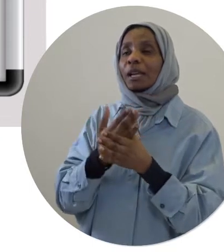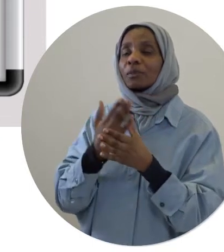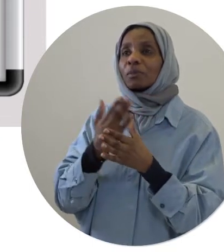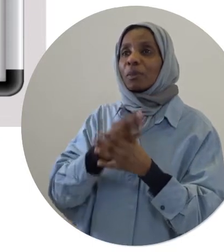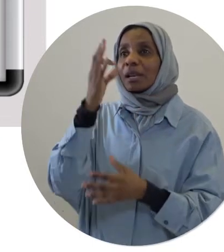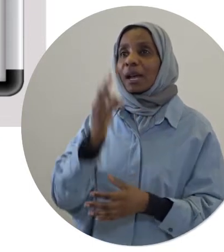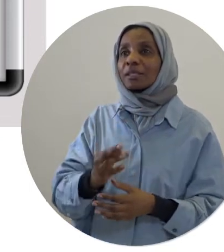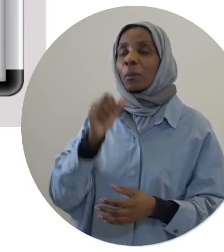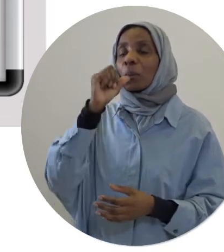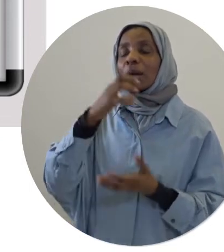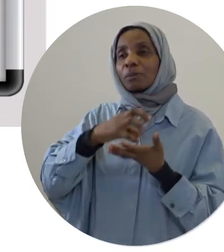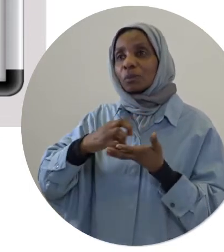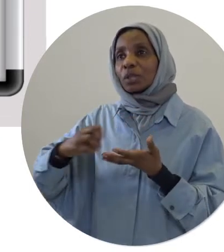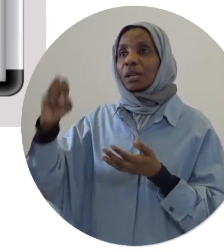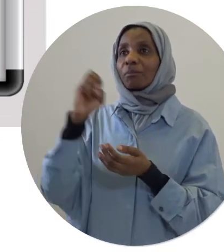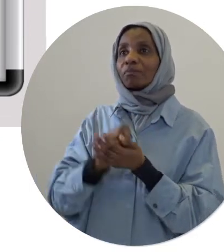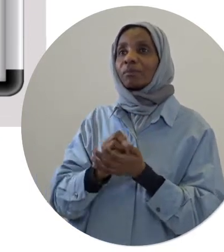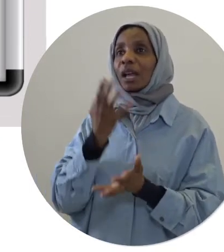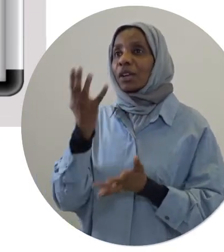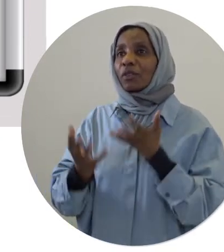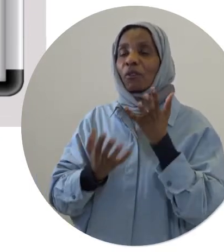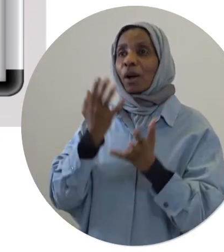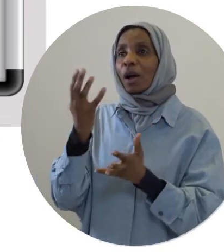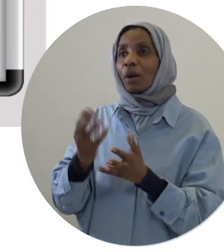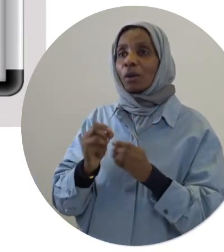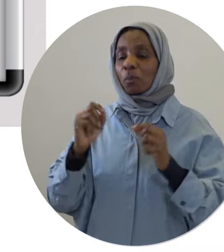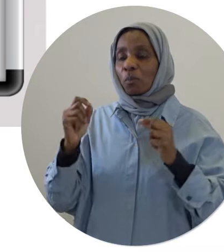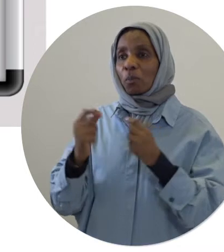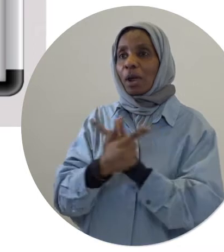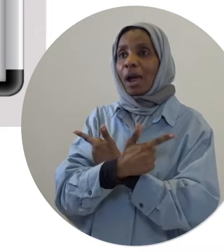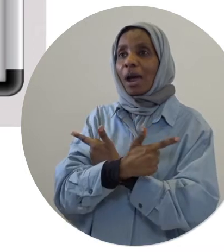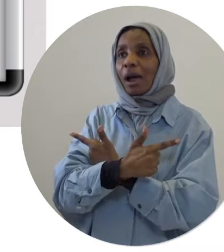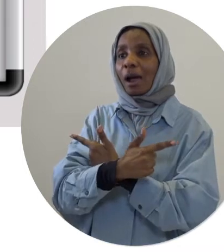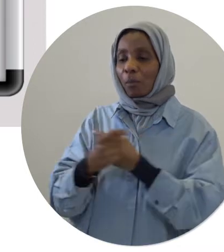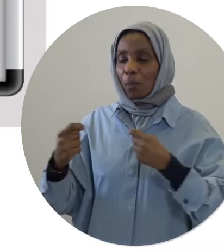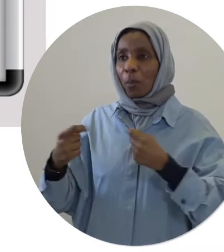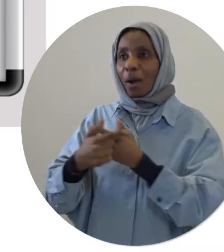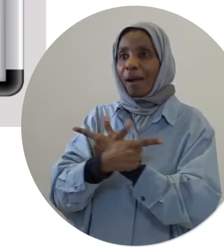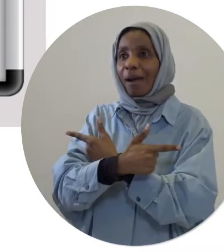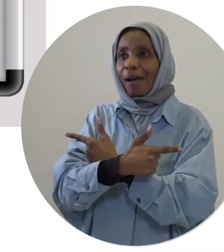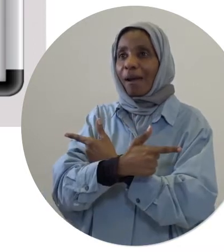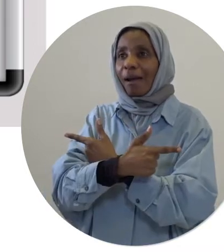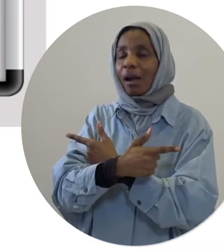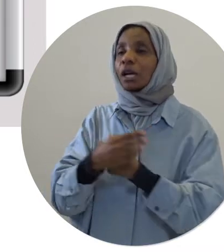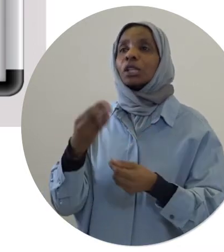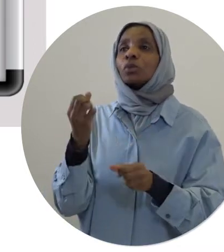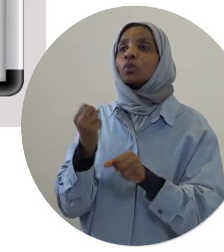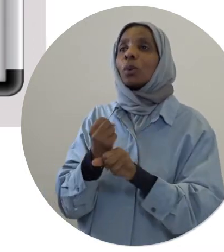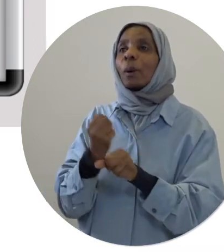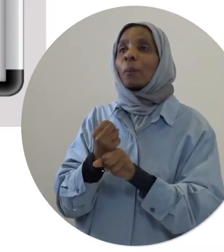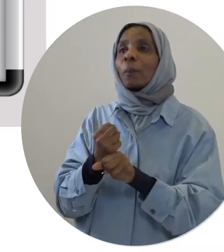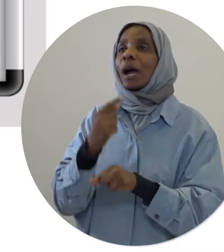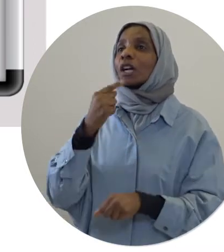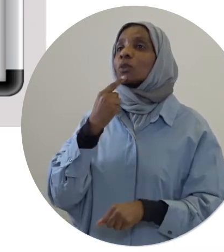للماء. لو لاحظنا في التفاعل أن التفاعل في الاتجاه الطردي عملية أسترة، هذا التفاعل